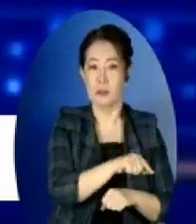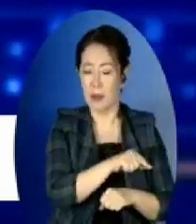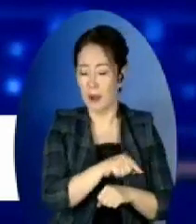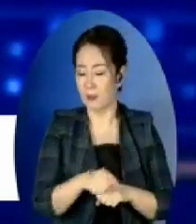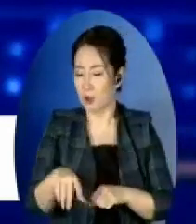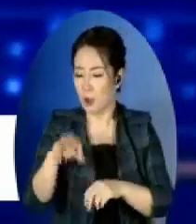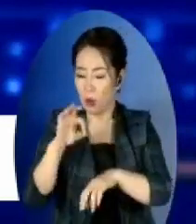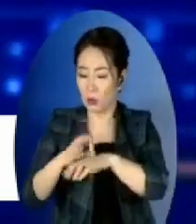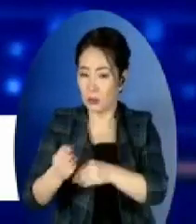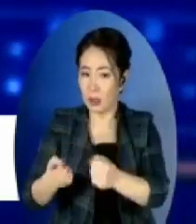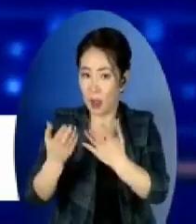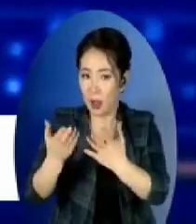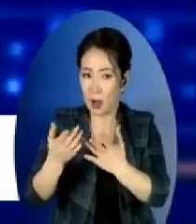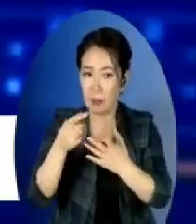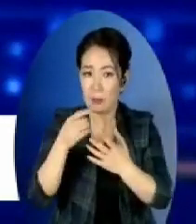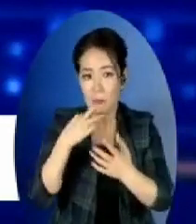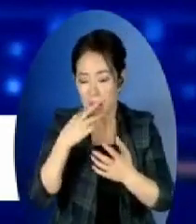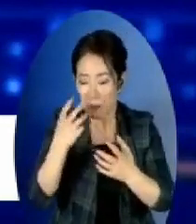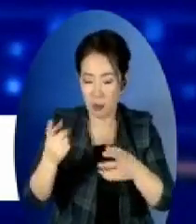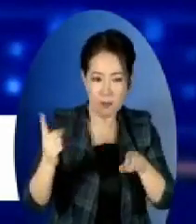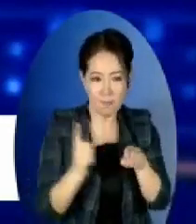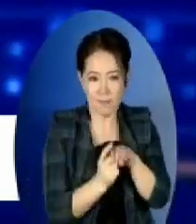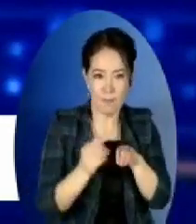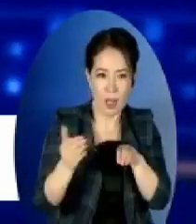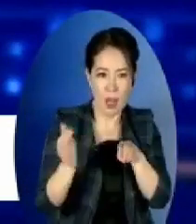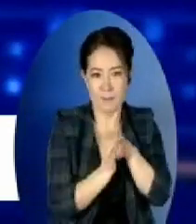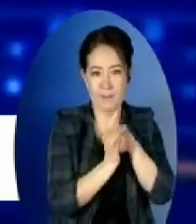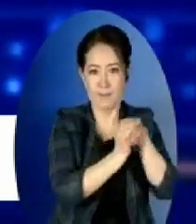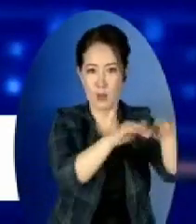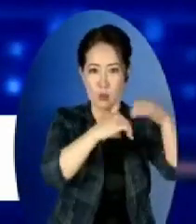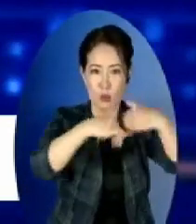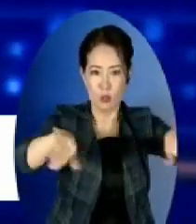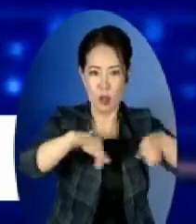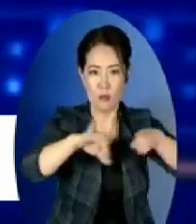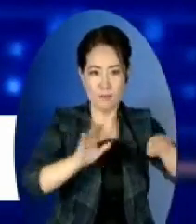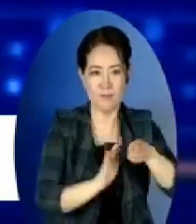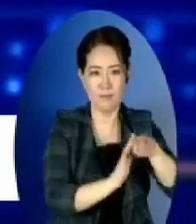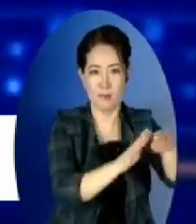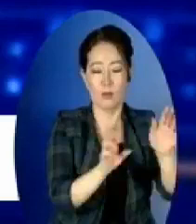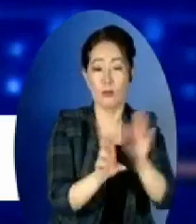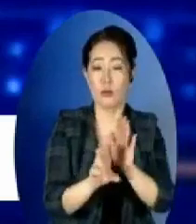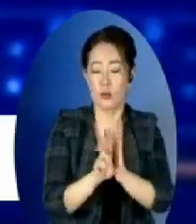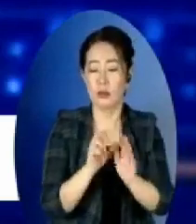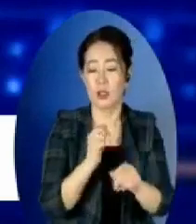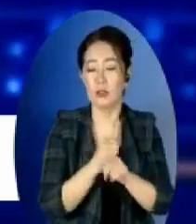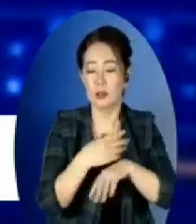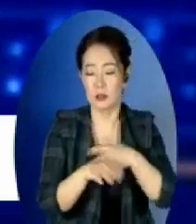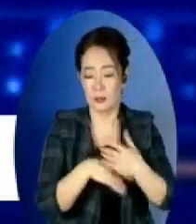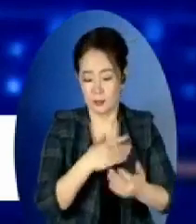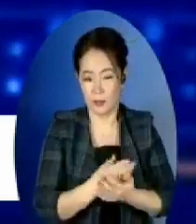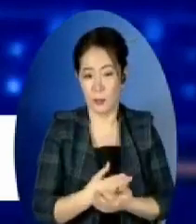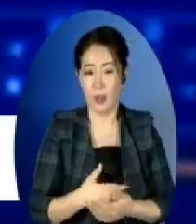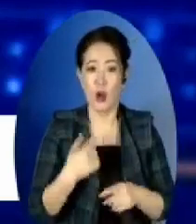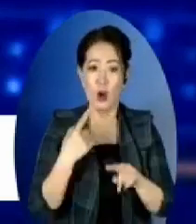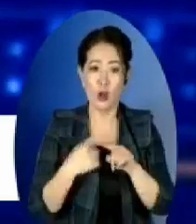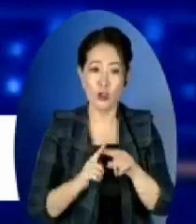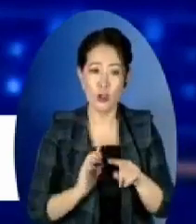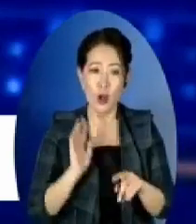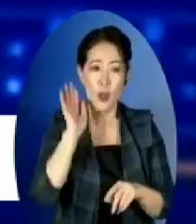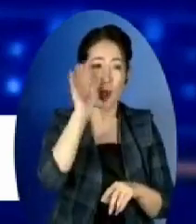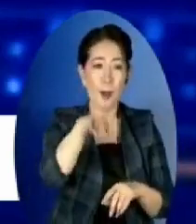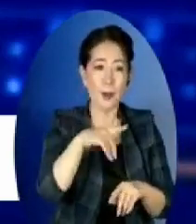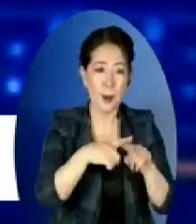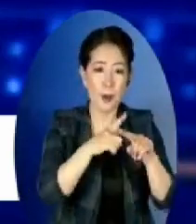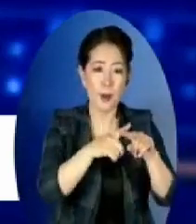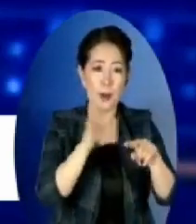илэрсэн нөхцөл байдал дээр бол төрөөгөө мэдгэтэд энэ үнийг бол тусгаартаа давах бүрэн болцоотой ажиллаж байгаа. Тэгэхээр хөдөө орон нутгийг зорчиж байгаа иргэд маань